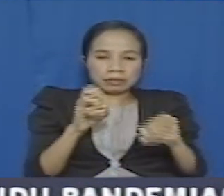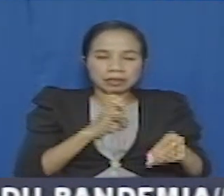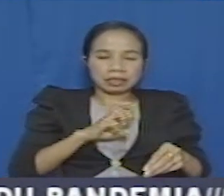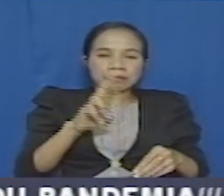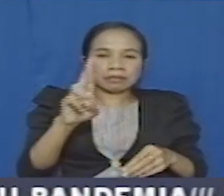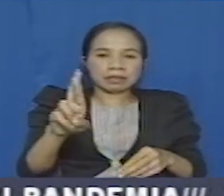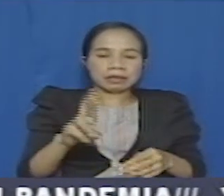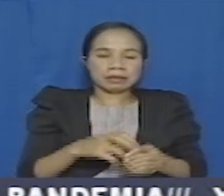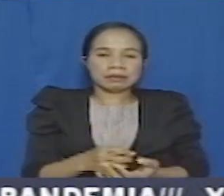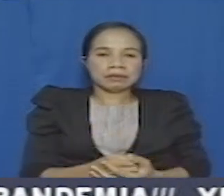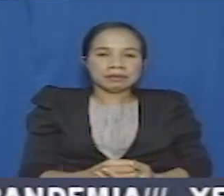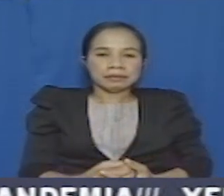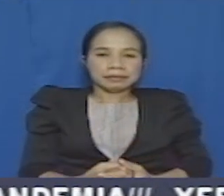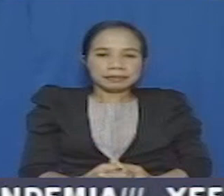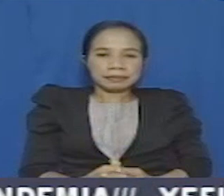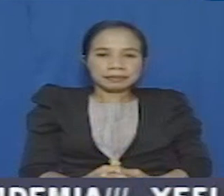mere.